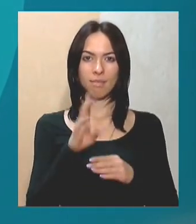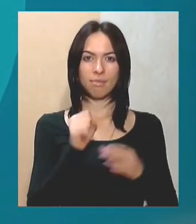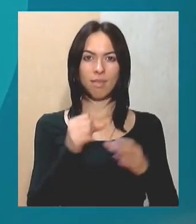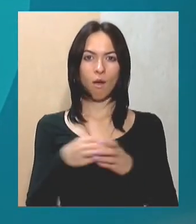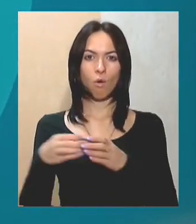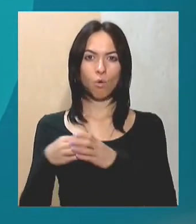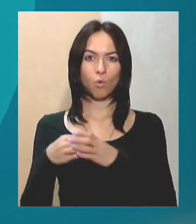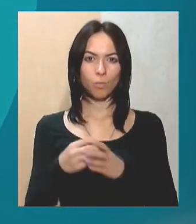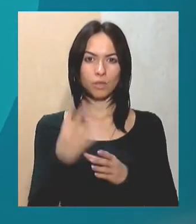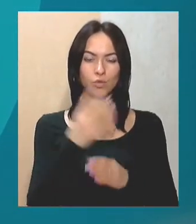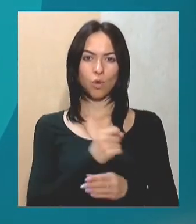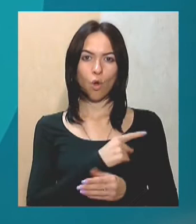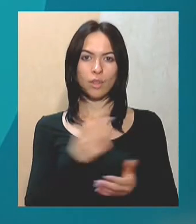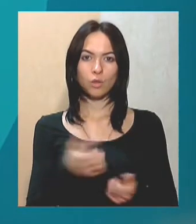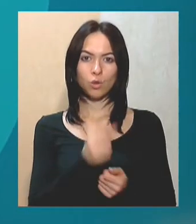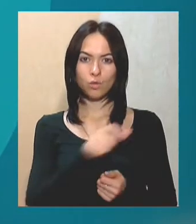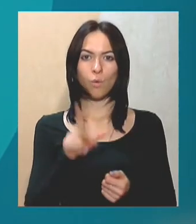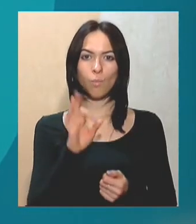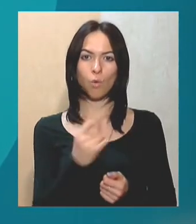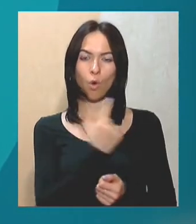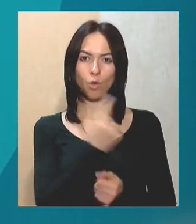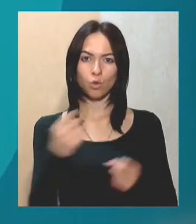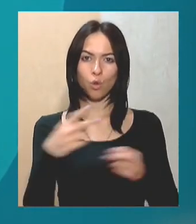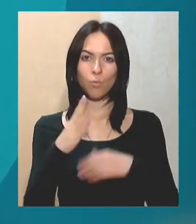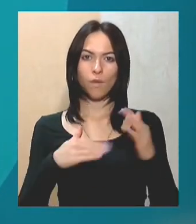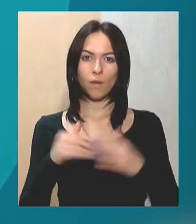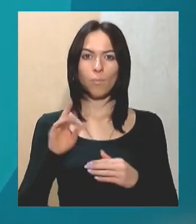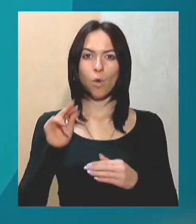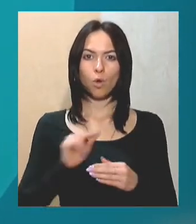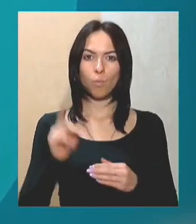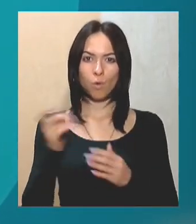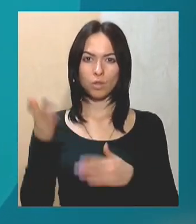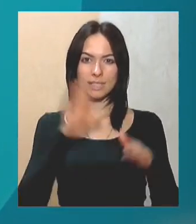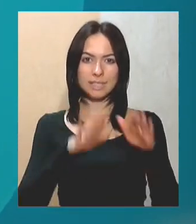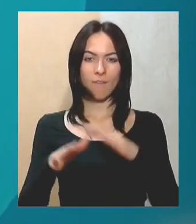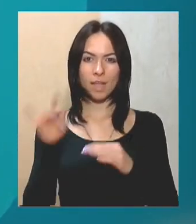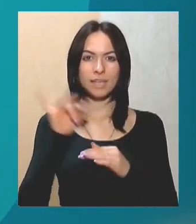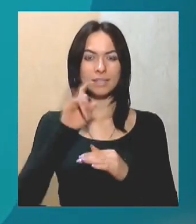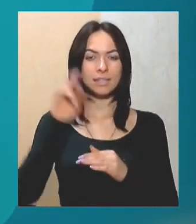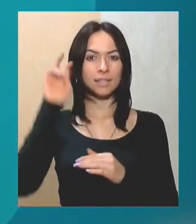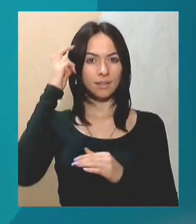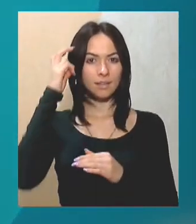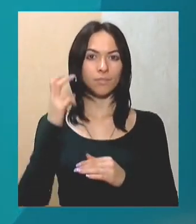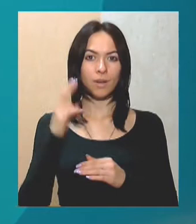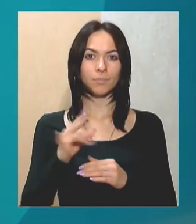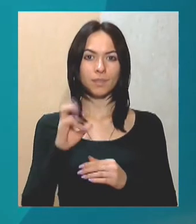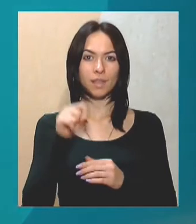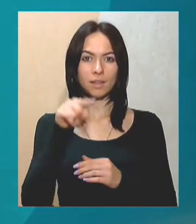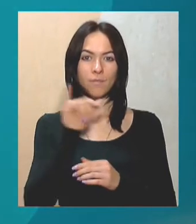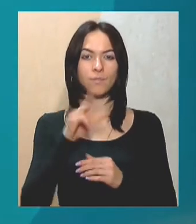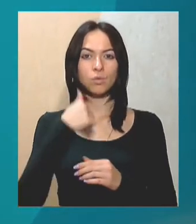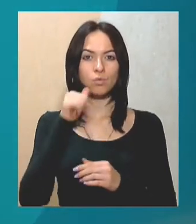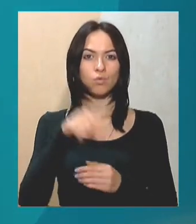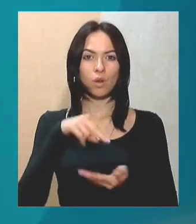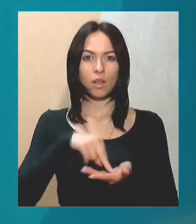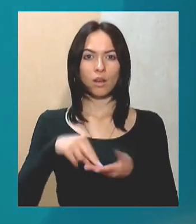одеських рятувальників доводиться по одному фахівцю по роботі з завалами з Києва. На місці події звідучора знаходяться родичі тих,